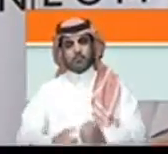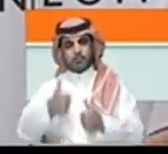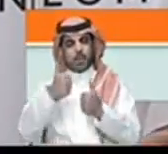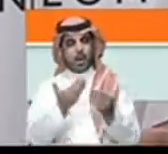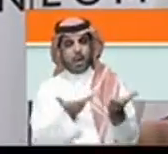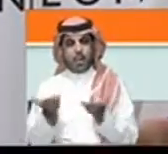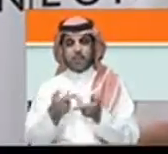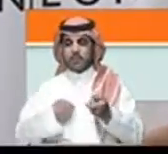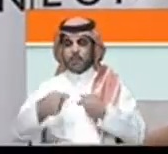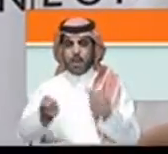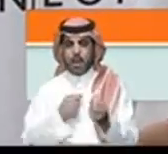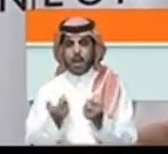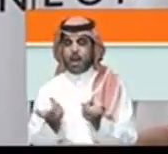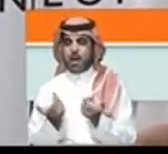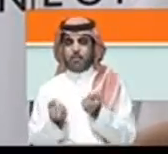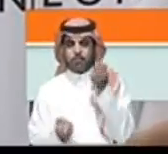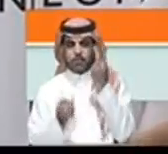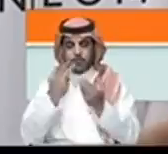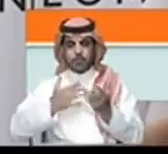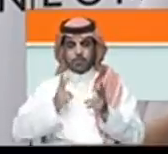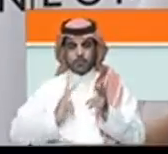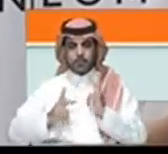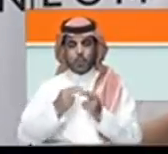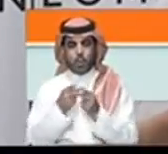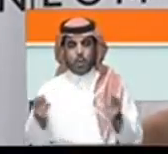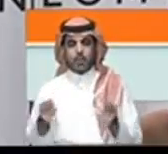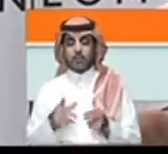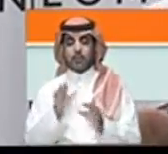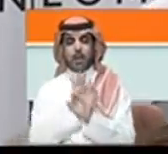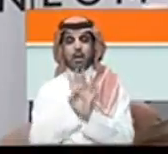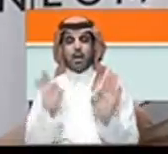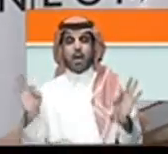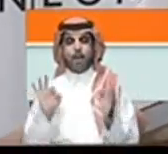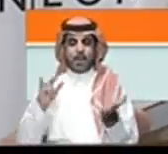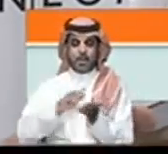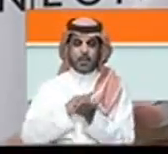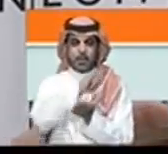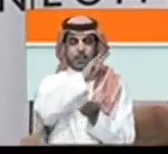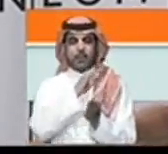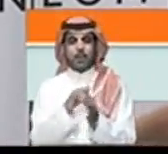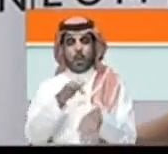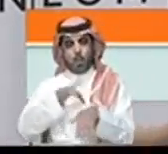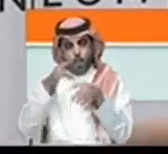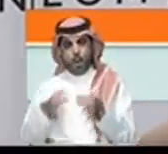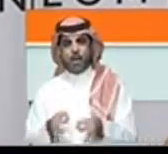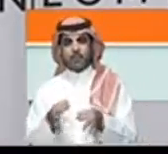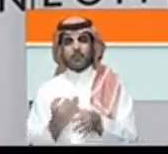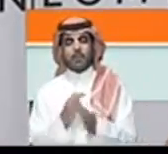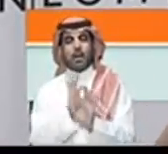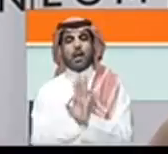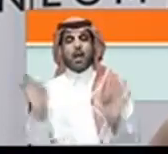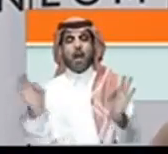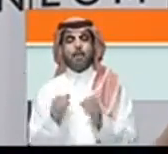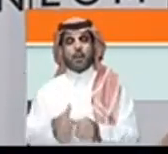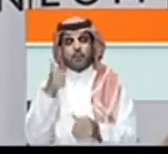جذب الاستثمارات في مشروع الاستثمارات الهائله تجهيز هذا المطار وتشغيله في وقت قياسي بدعم